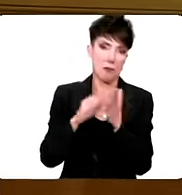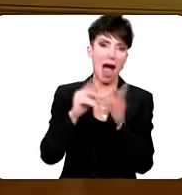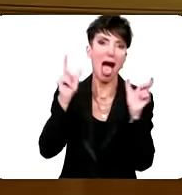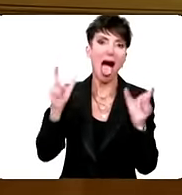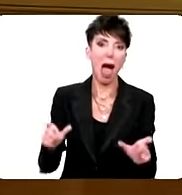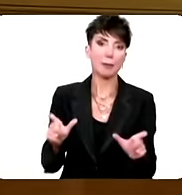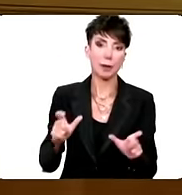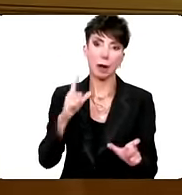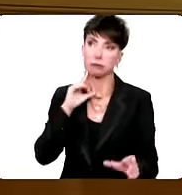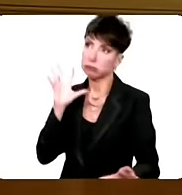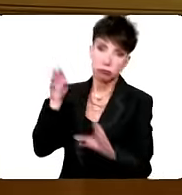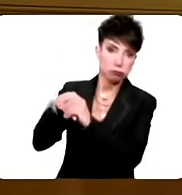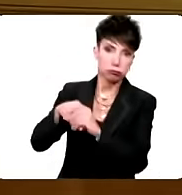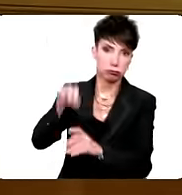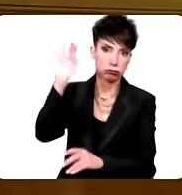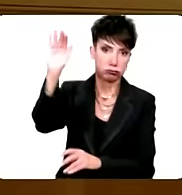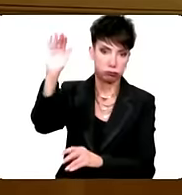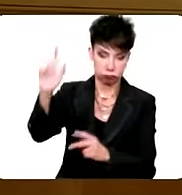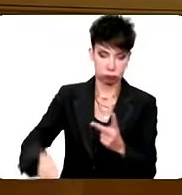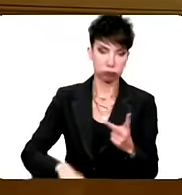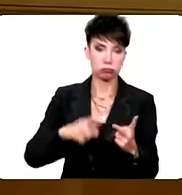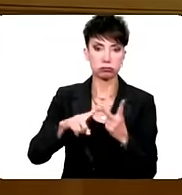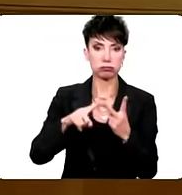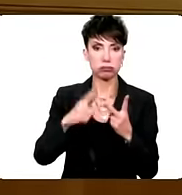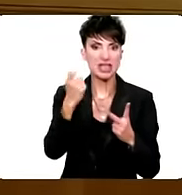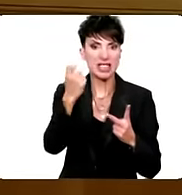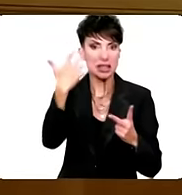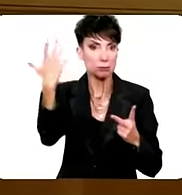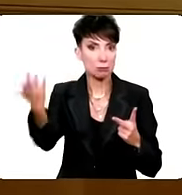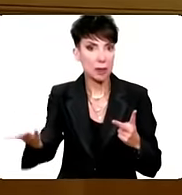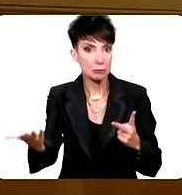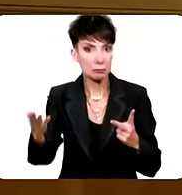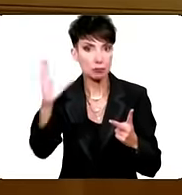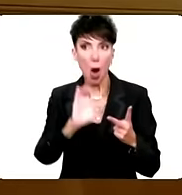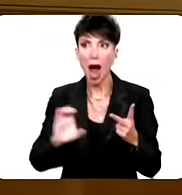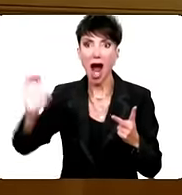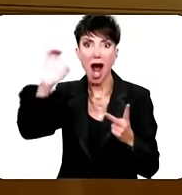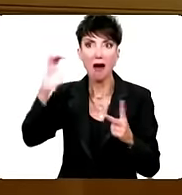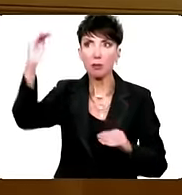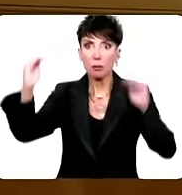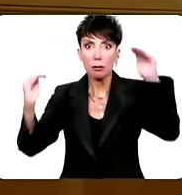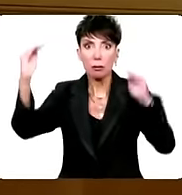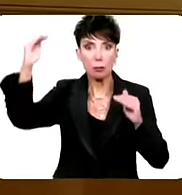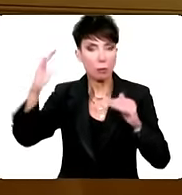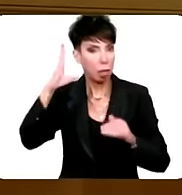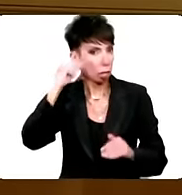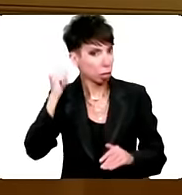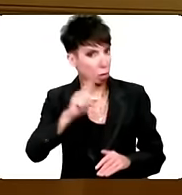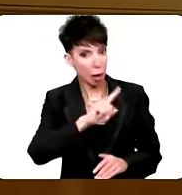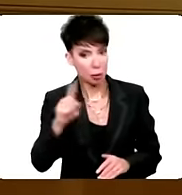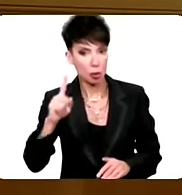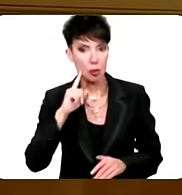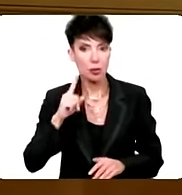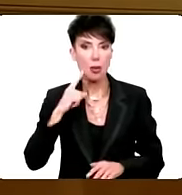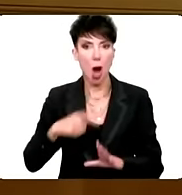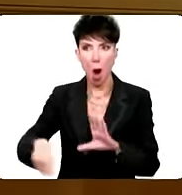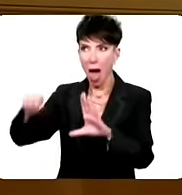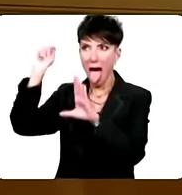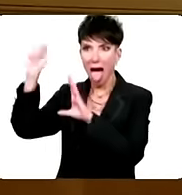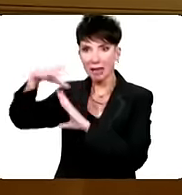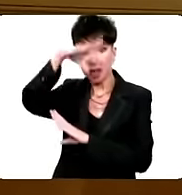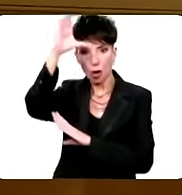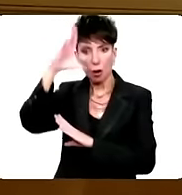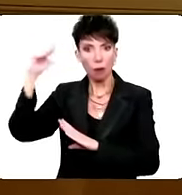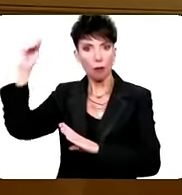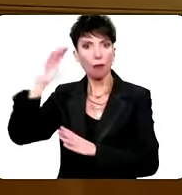άμεσα. Ζητήματα τιμών σε ευρωπαϊκό επίπεδο. Δεν θα το ξεχάσω. Μου είπαν κάποιοι ότι έστειλα μια επιστολή προεκλογικά. Τώρα περάσανε οι